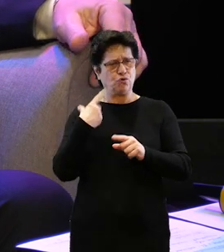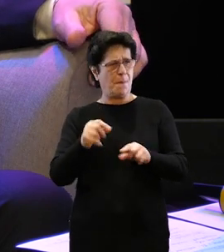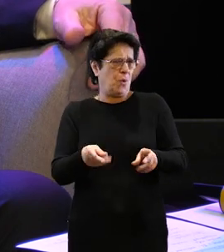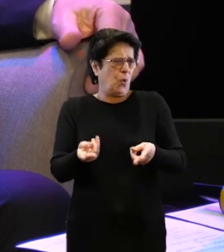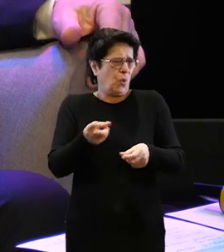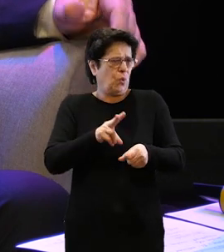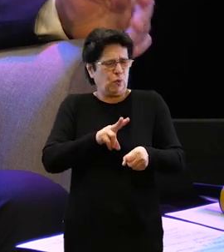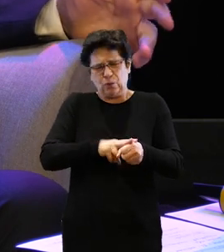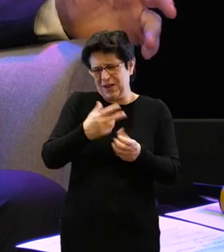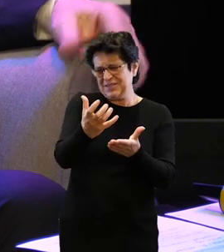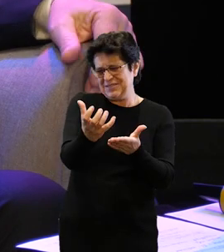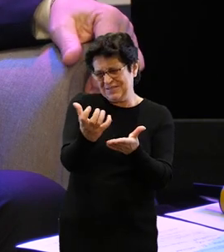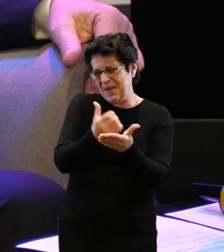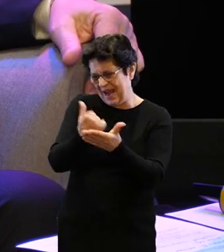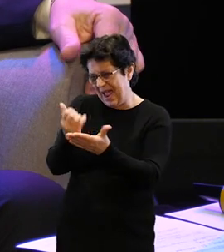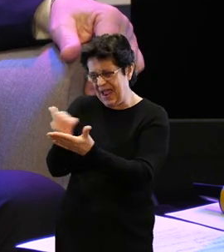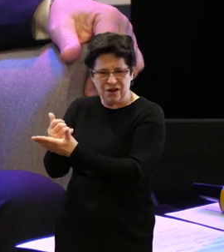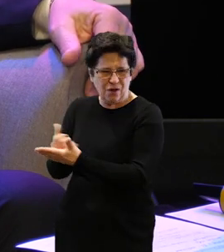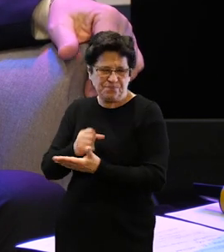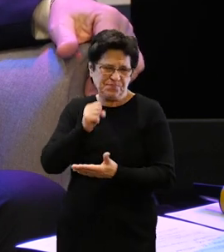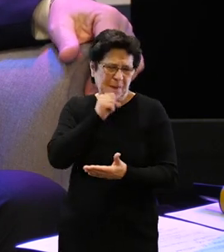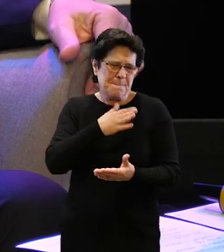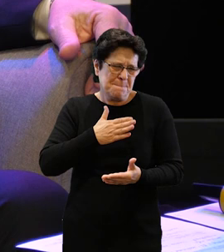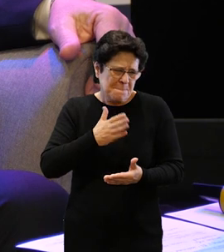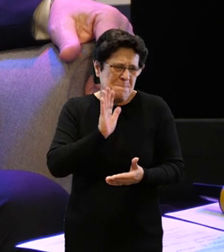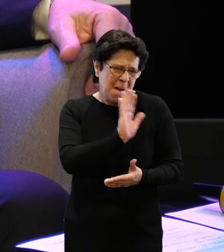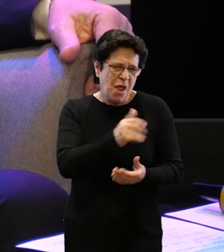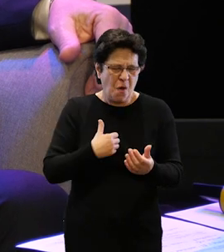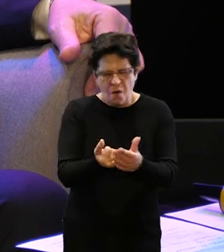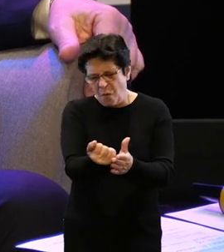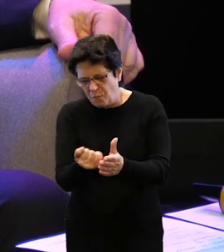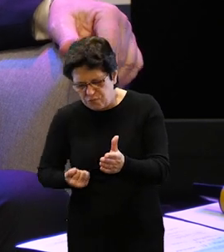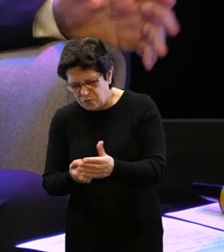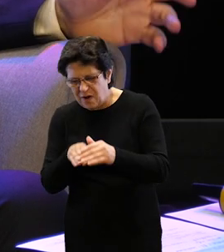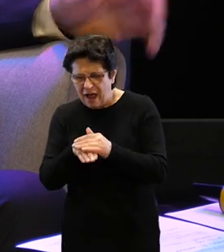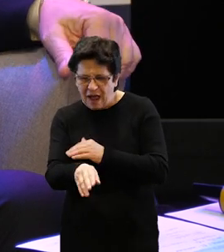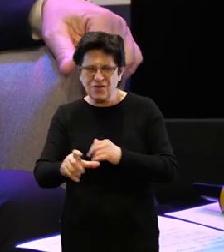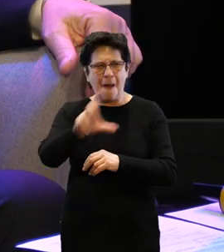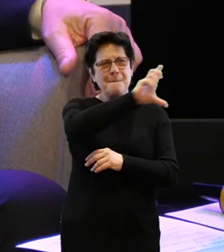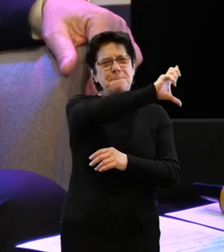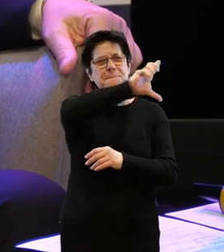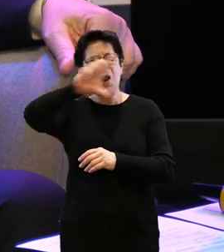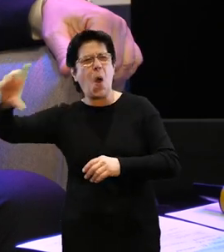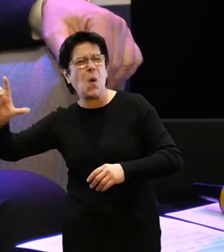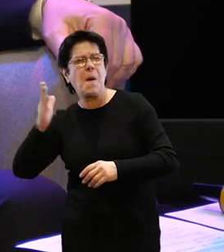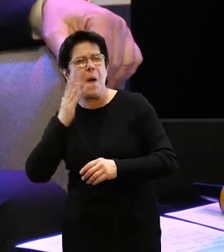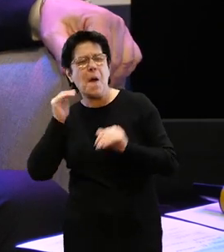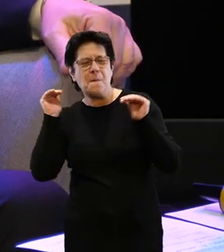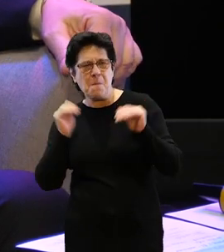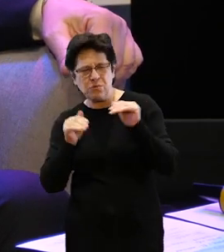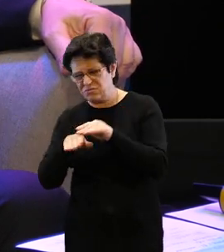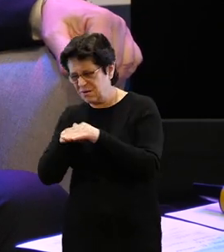powiedzmy kolekcja może być w szufladzie może być w jednym pokoju w bloku ale można mieć 1000 metrowy